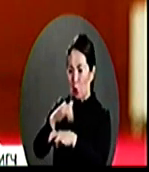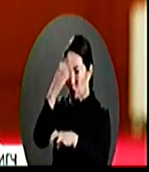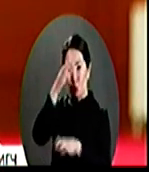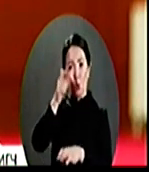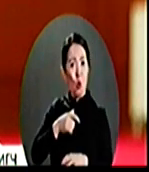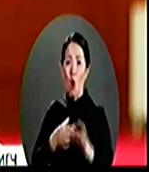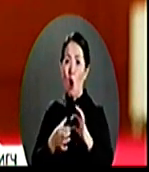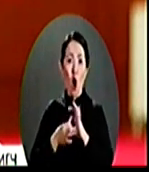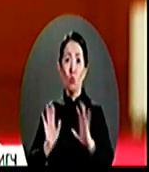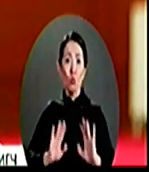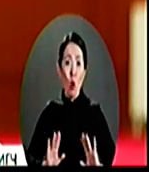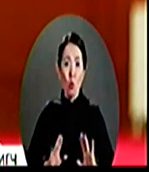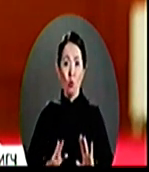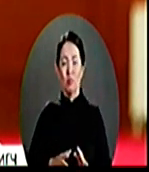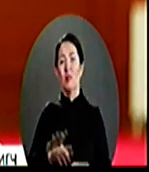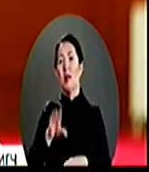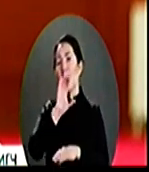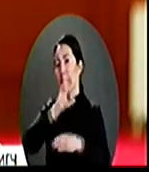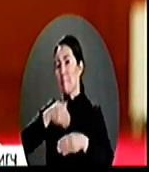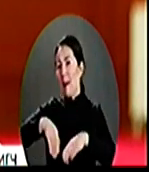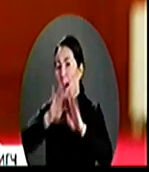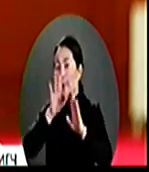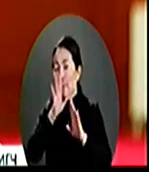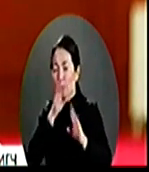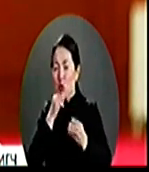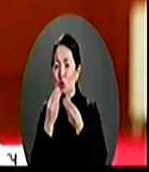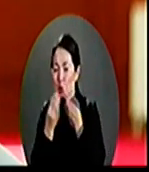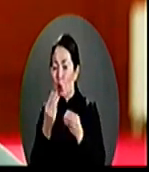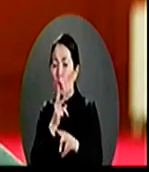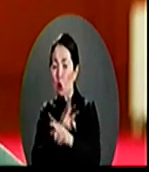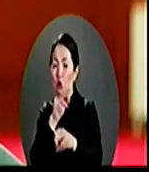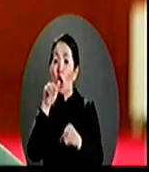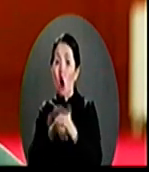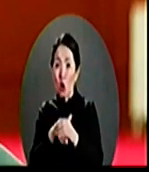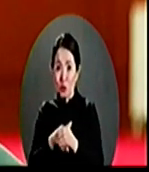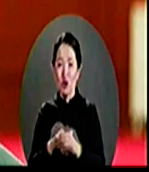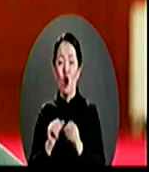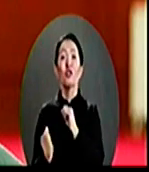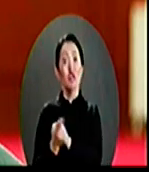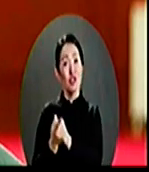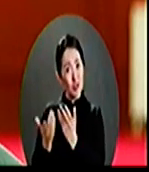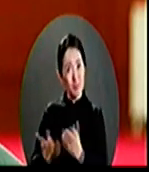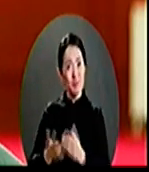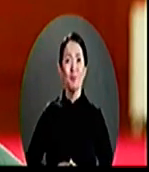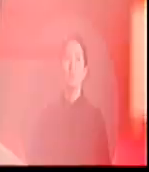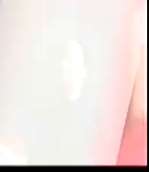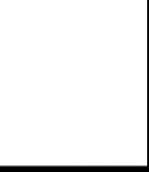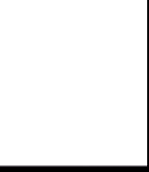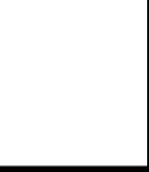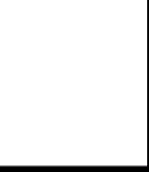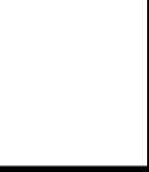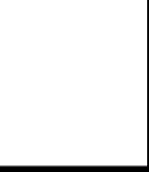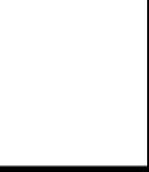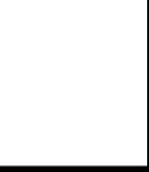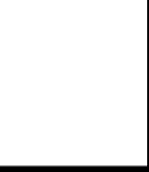төрчөөс хамааралгүй байдлаар байгуулахаар энэ шүүхийн тухай хууль нь зааж өгснөөр онцлогтой.